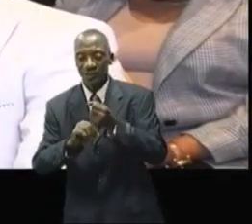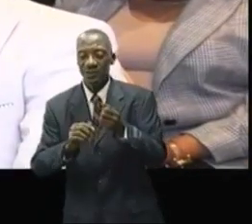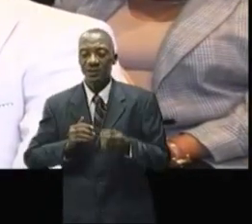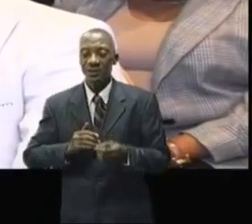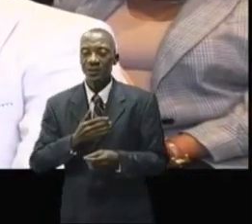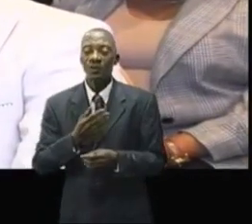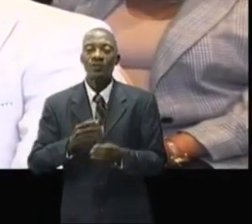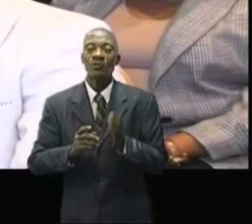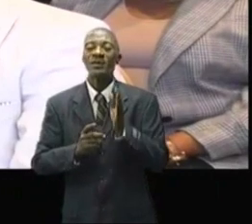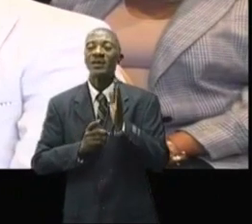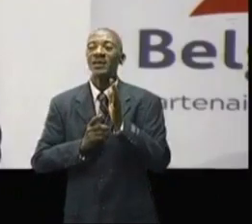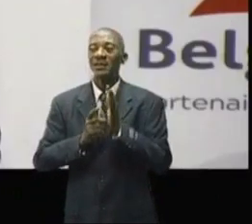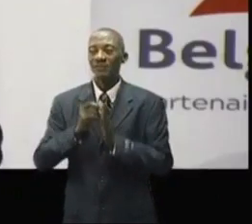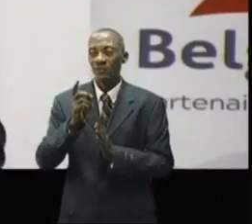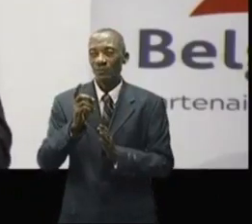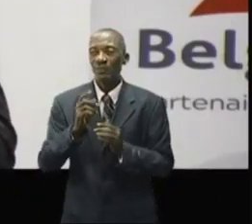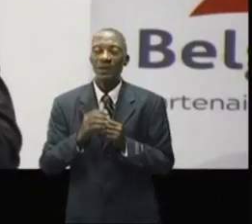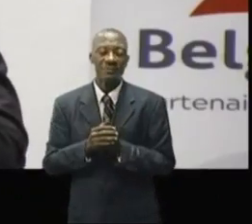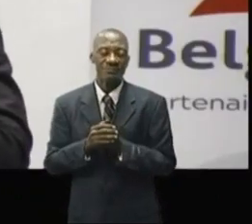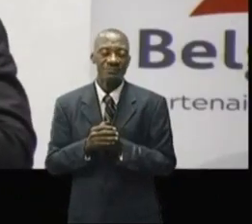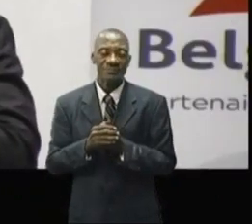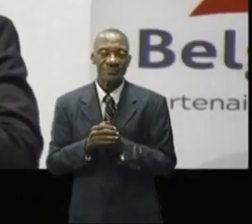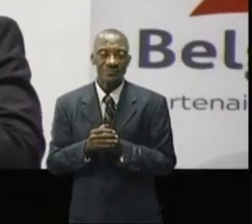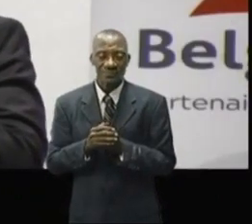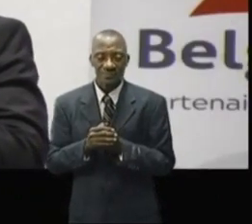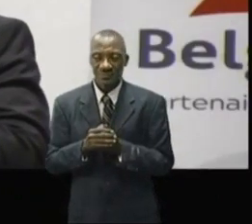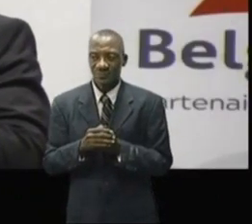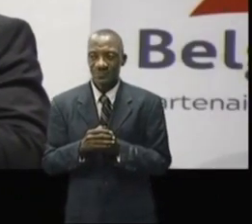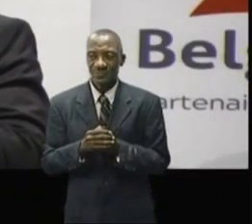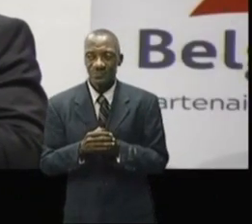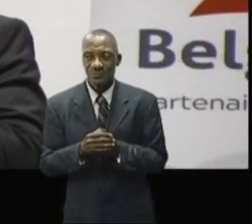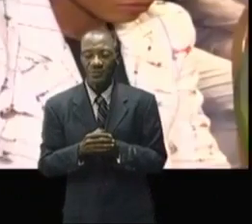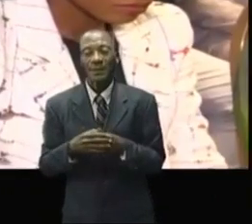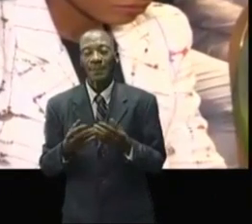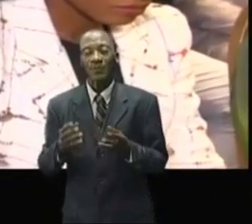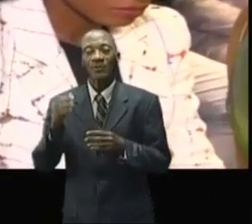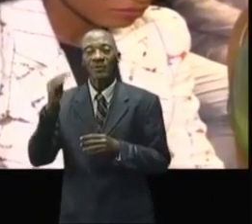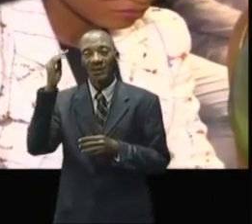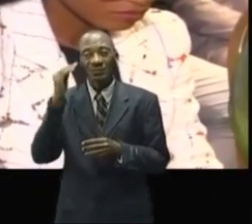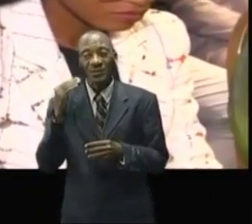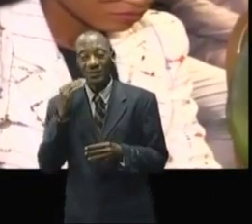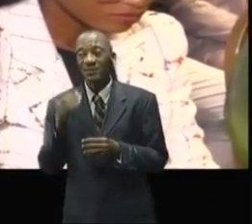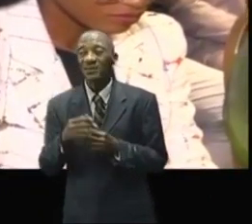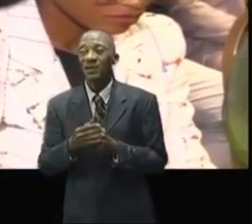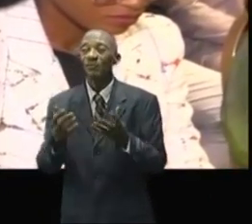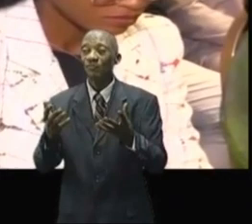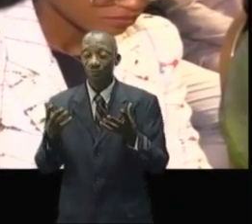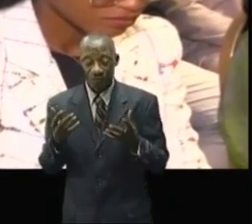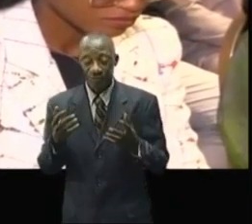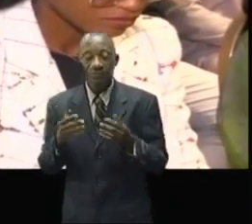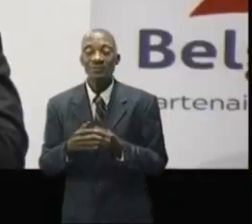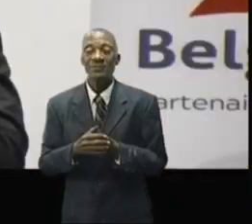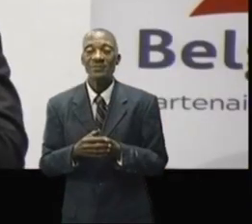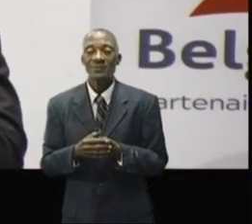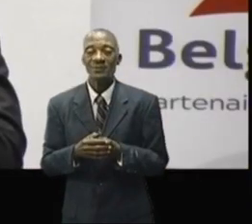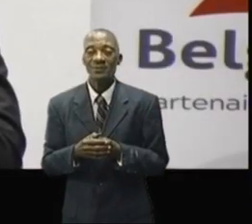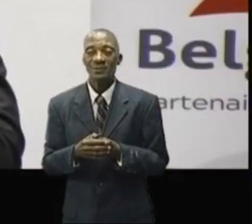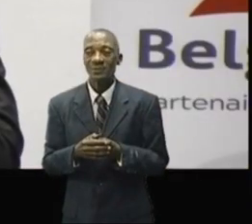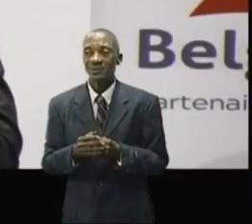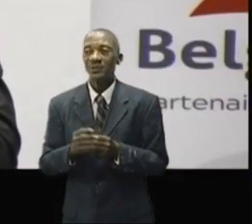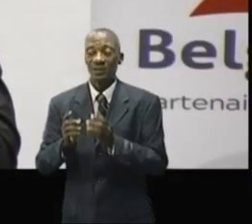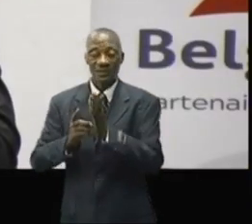Cette réglementation vient offrir des normes générales là où des